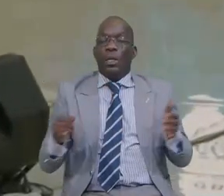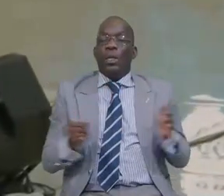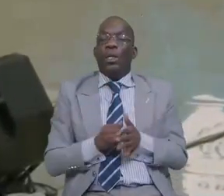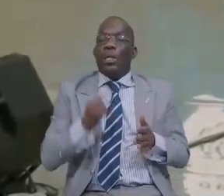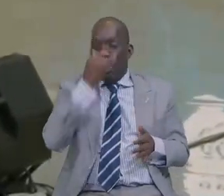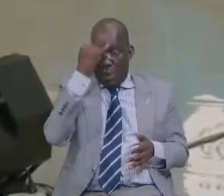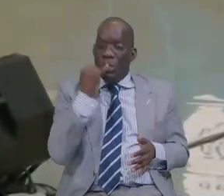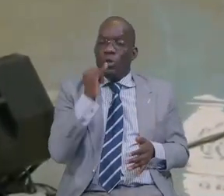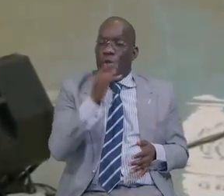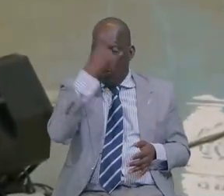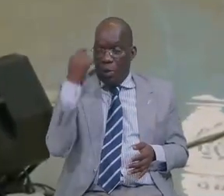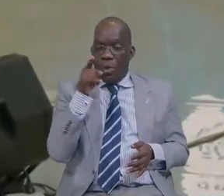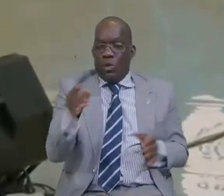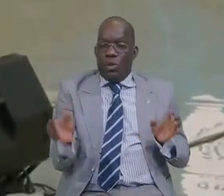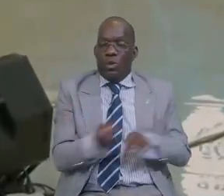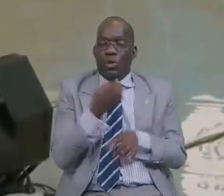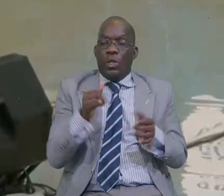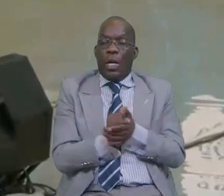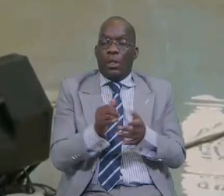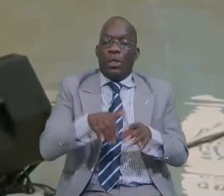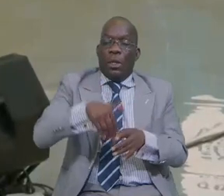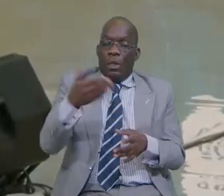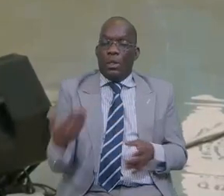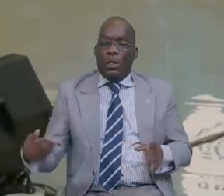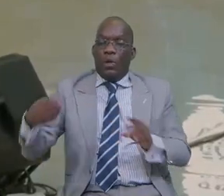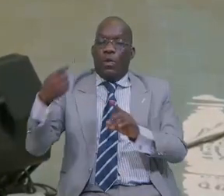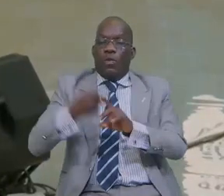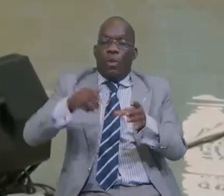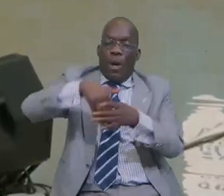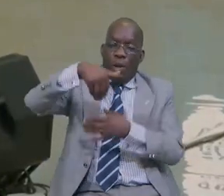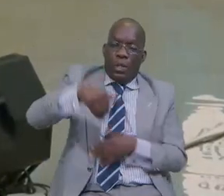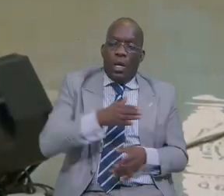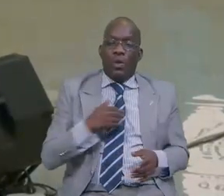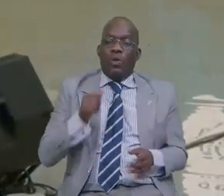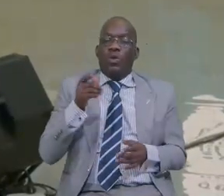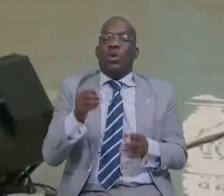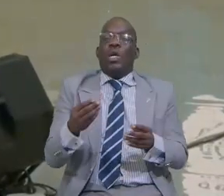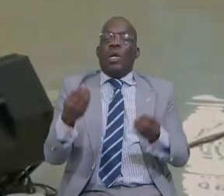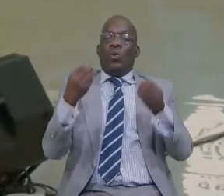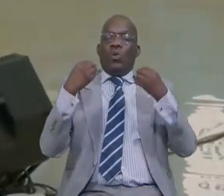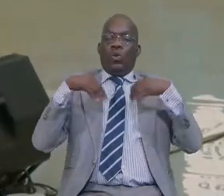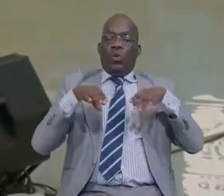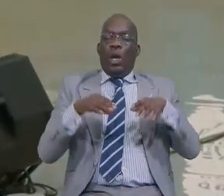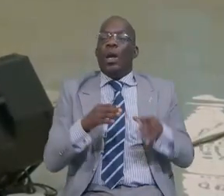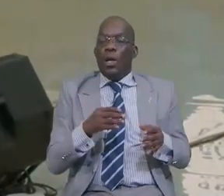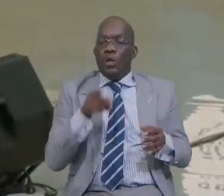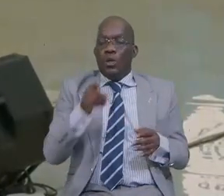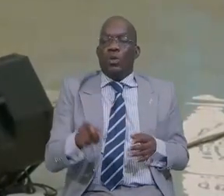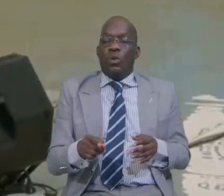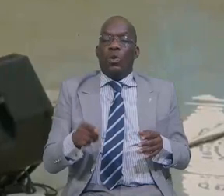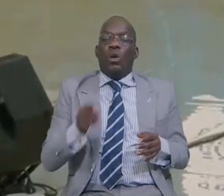ça. C'est parce que tu as pris ces choses de l'extérieur. Et tu intériorises cela. Et ton